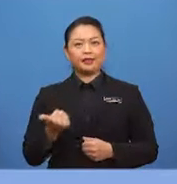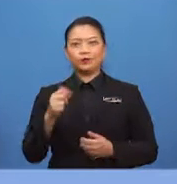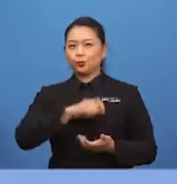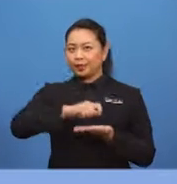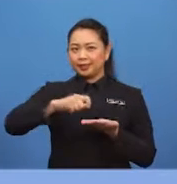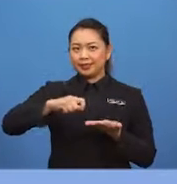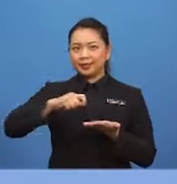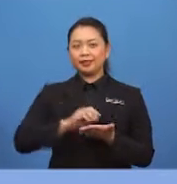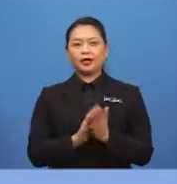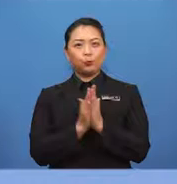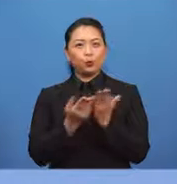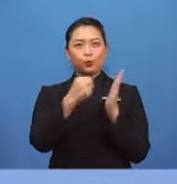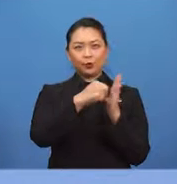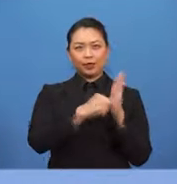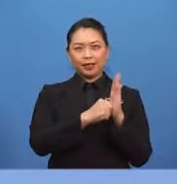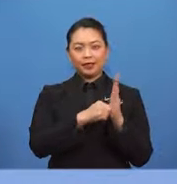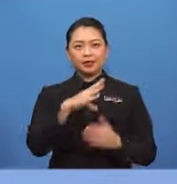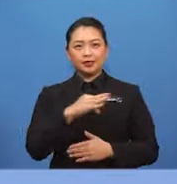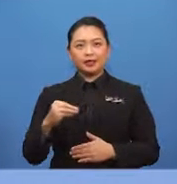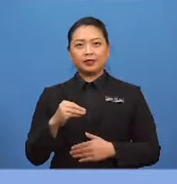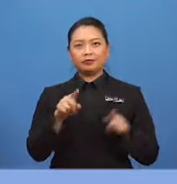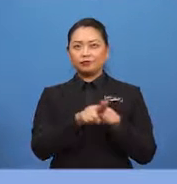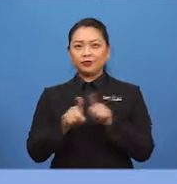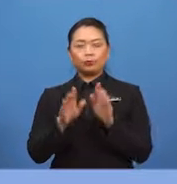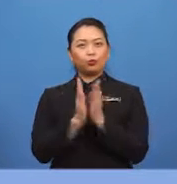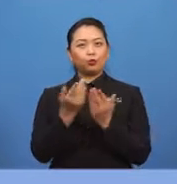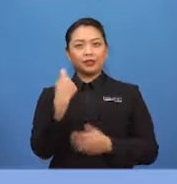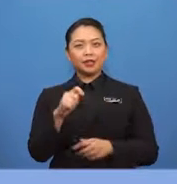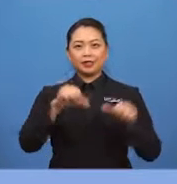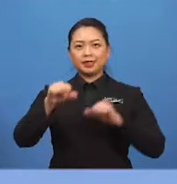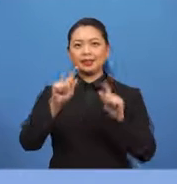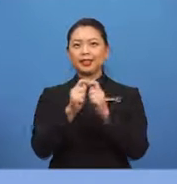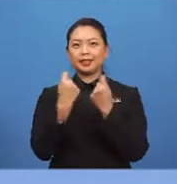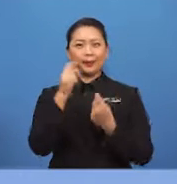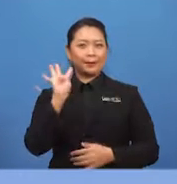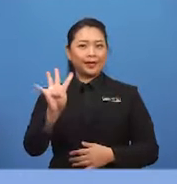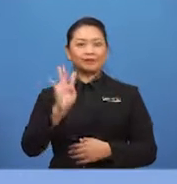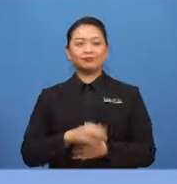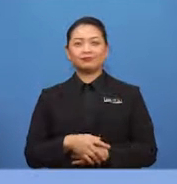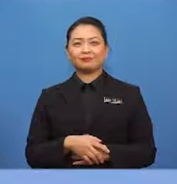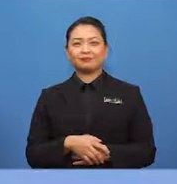tulis, buku nota dan juga buku teks sains tingkatan 4.